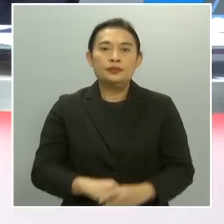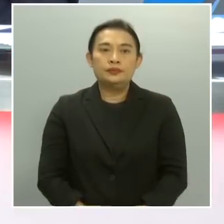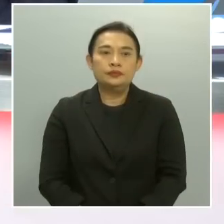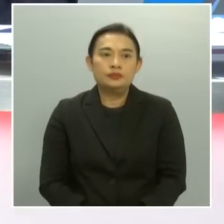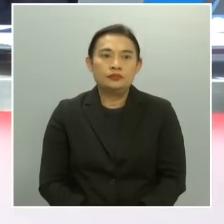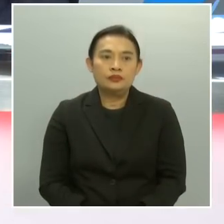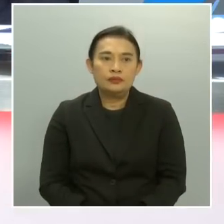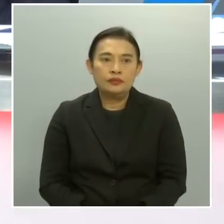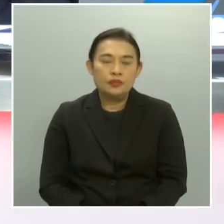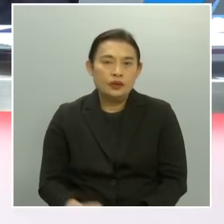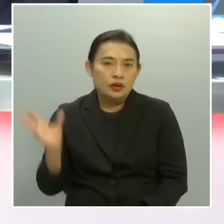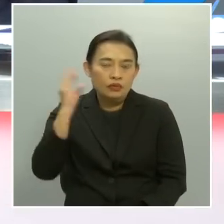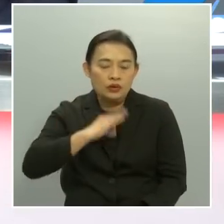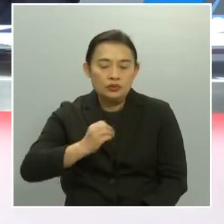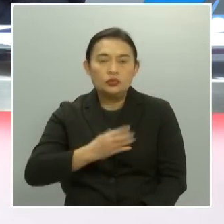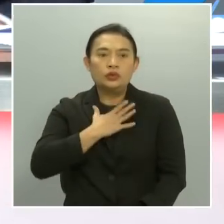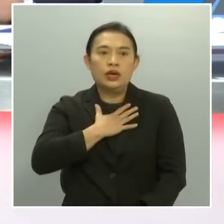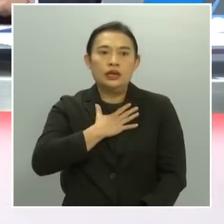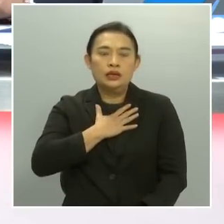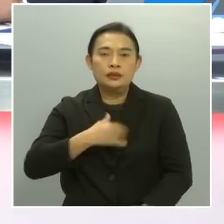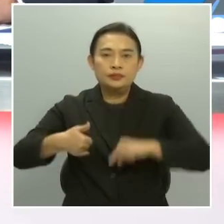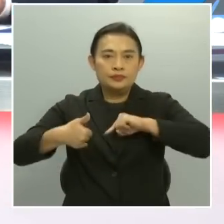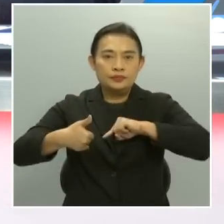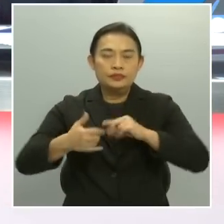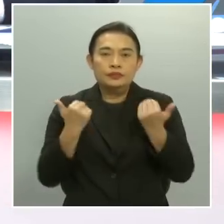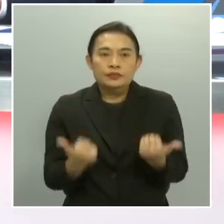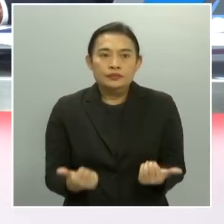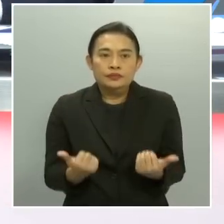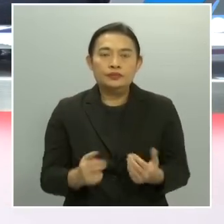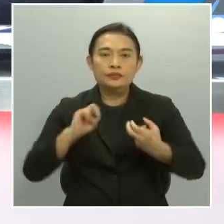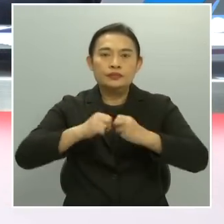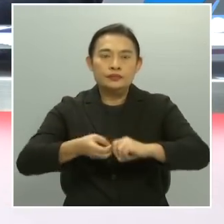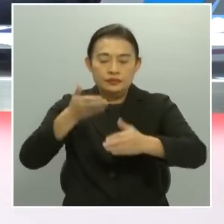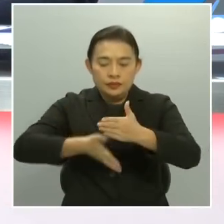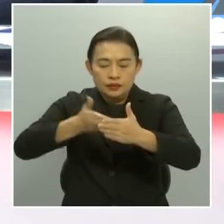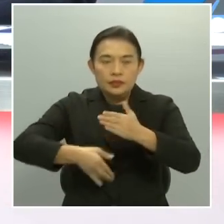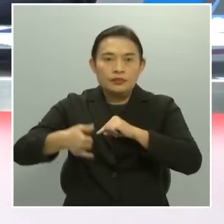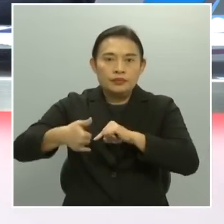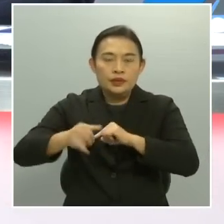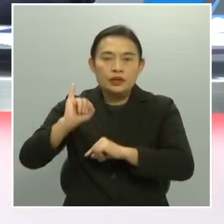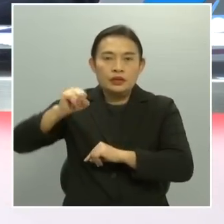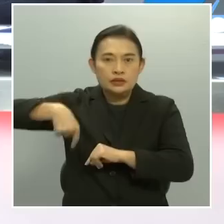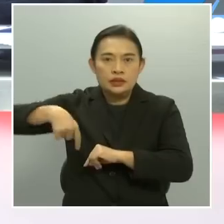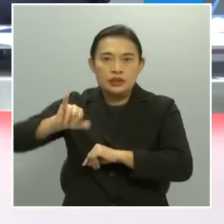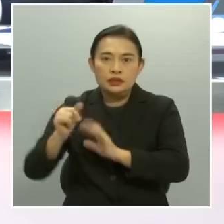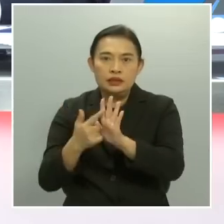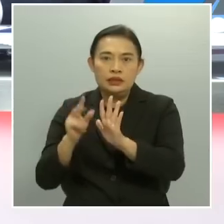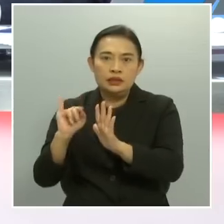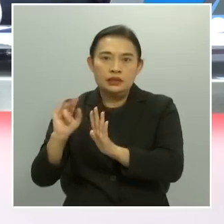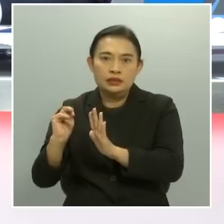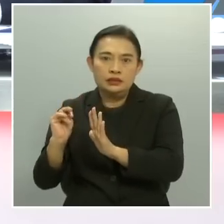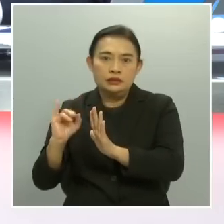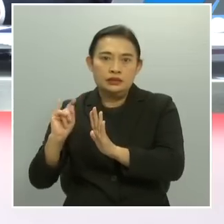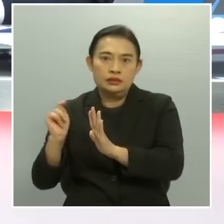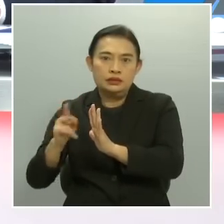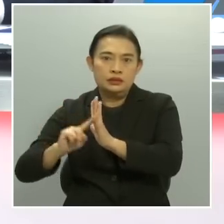น่าตกใจนะฮะคือคุณไอซ์เองเนี่ยก็ตอนนี้คือเจอปัญหาถาโถมนะฮะหนึ่งเรื่องของไซยาไนด์ ค่ะ นะครับที่ก่อนหน้านี้เราทราบ